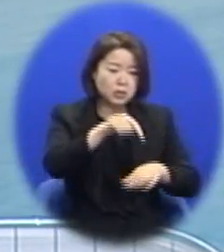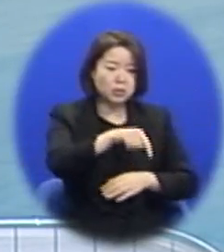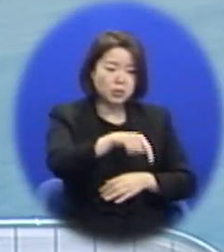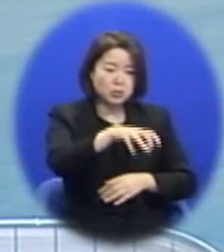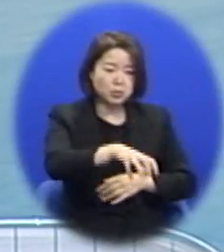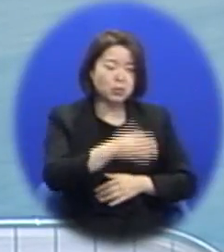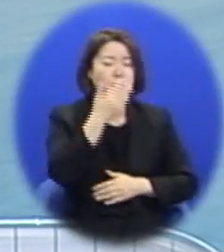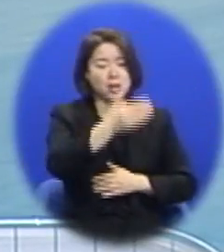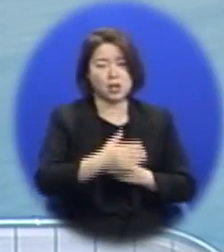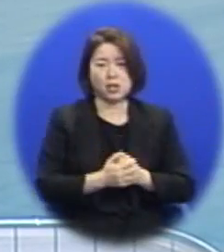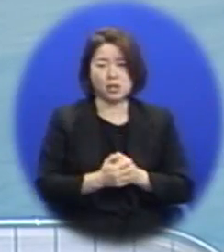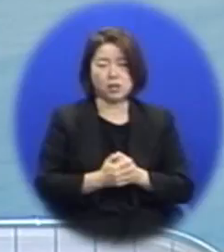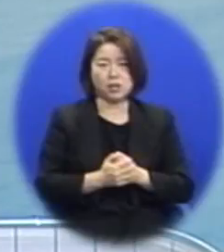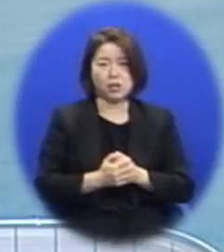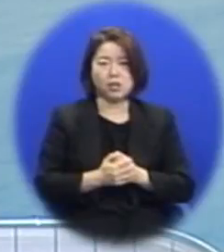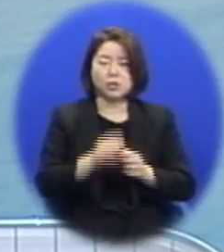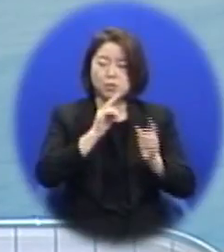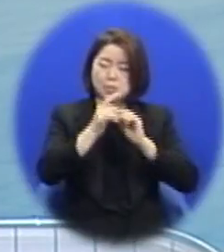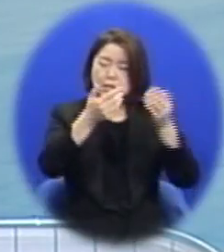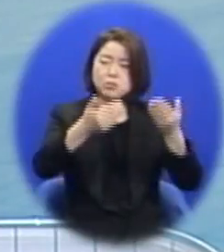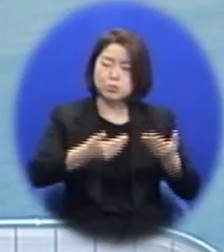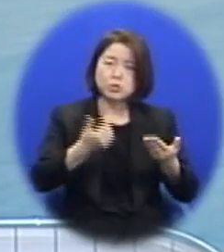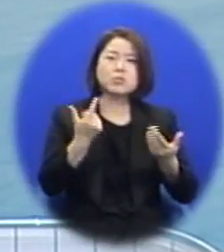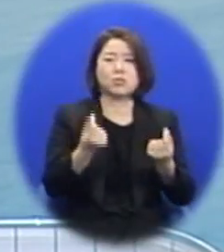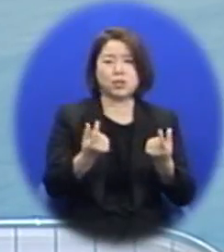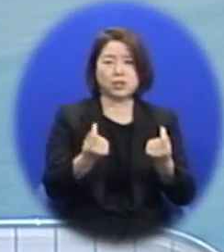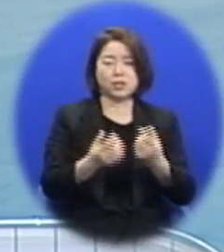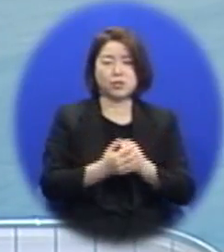그걸 말씀하고 싶어 하시는 것 같았어요.